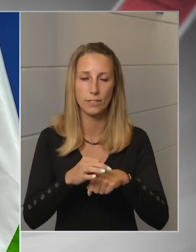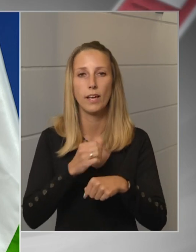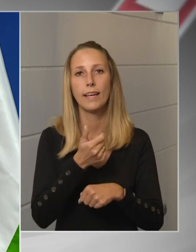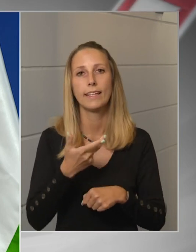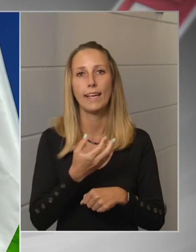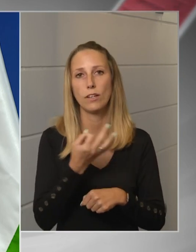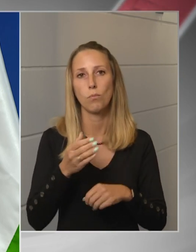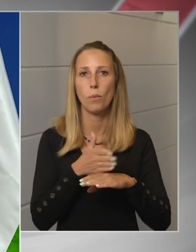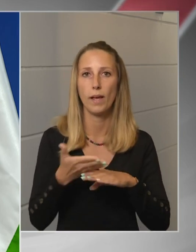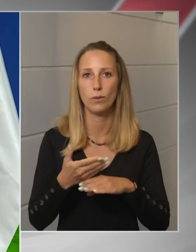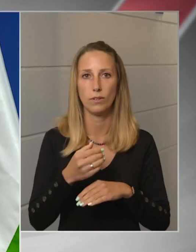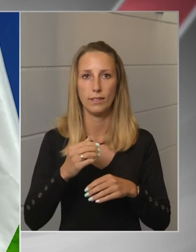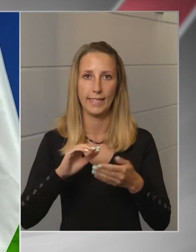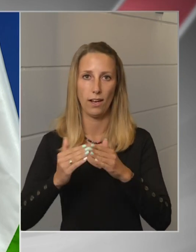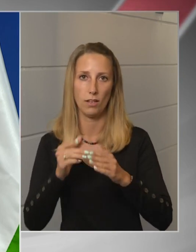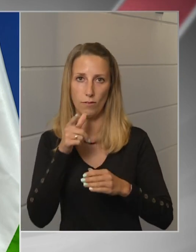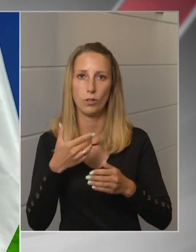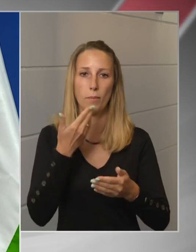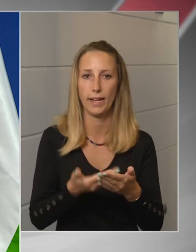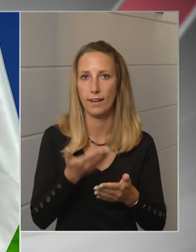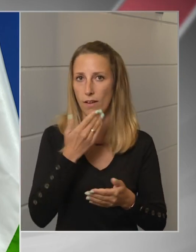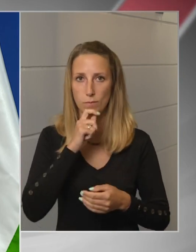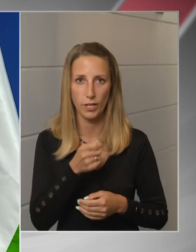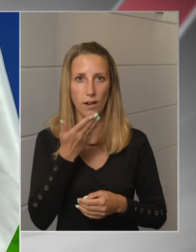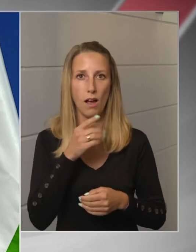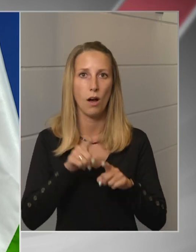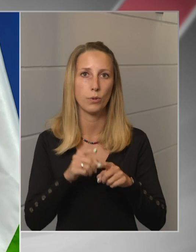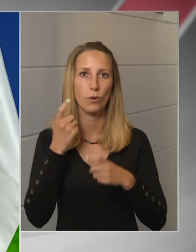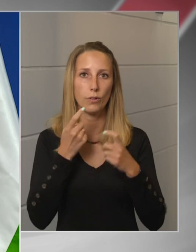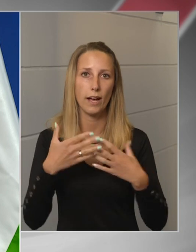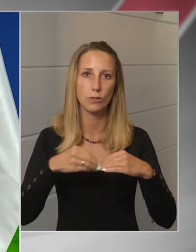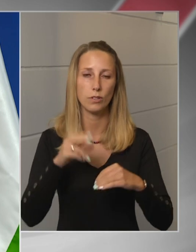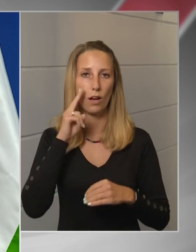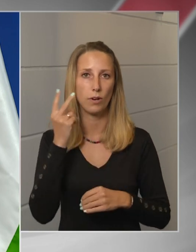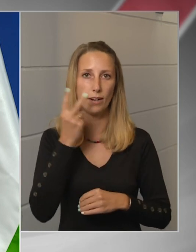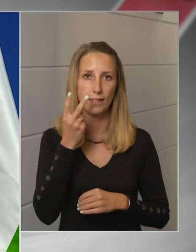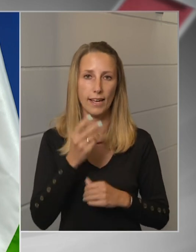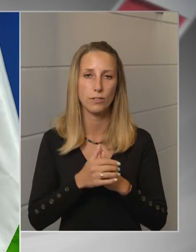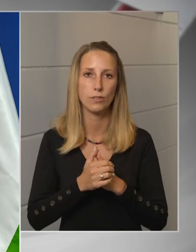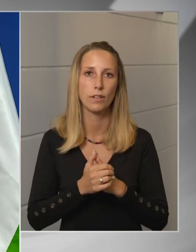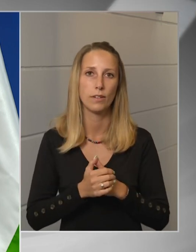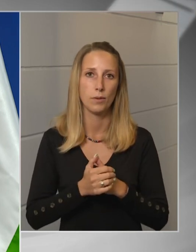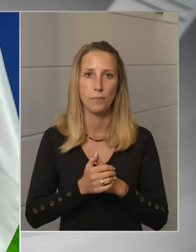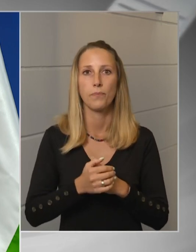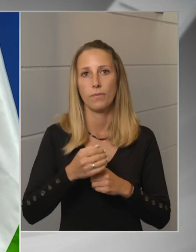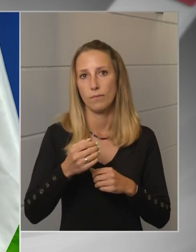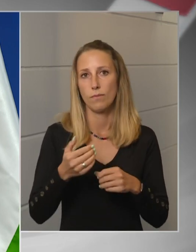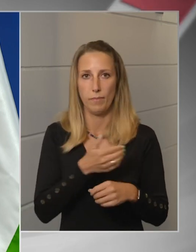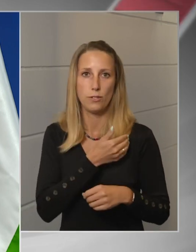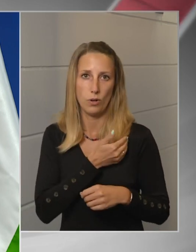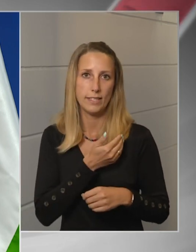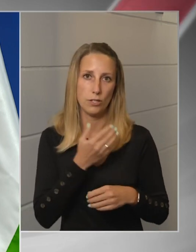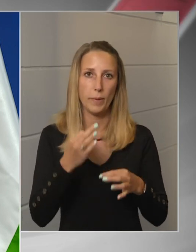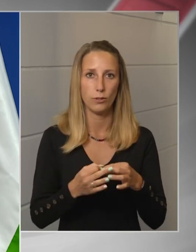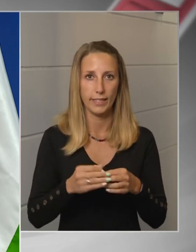belül ingatlant fognak bérelni, ha ez nem sikerül, vagy hogyha úgy gondolják a szülők, akkor a rendes, rendszerinti beiskolázása megtörténjen